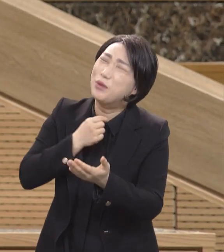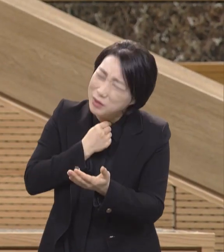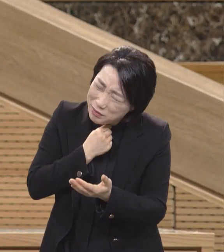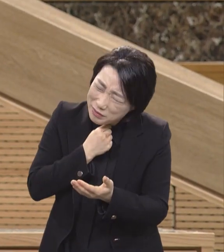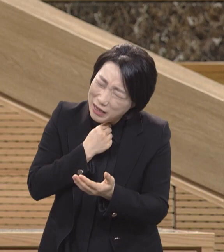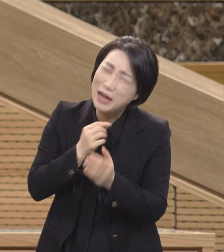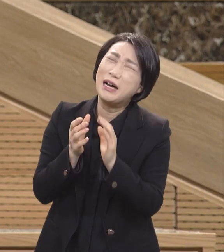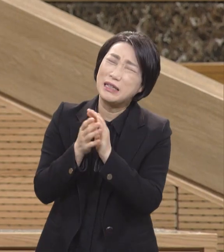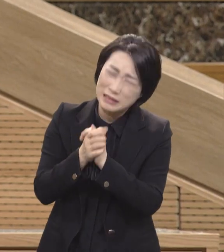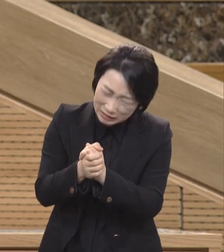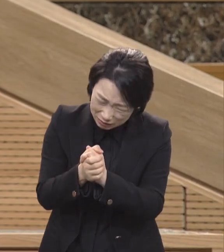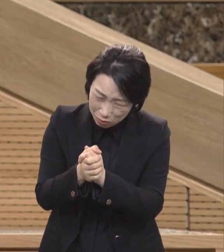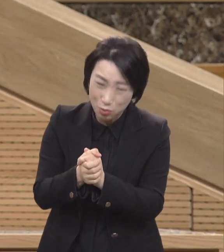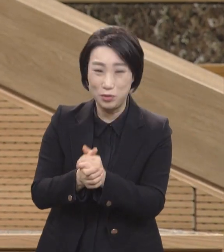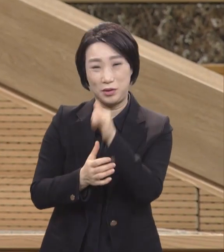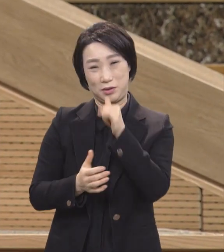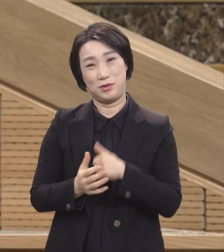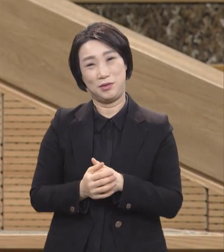원합니다.